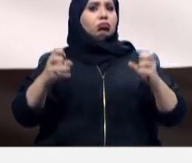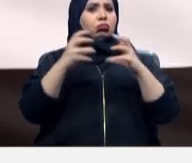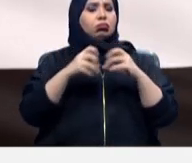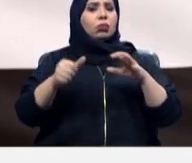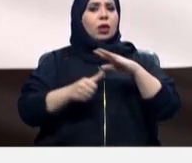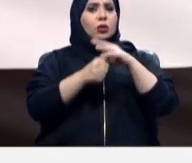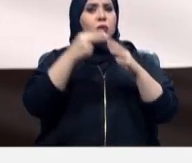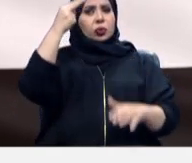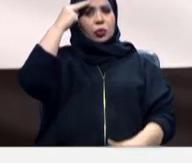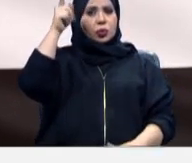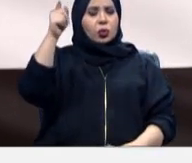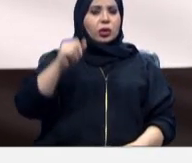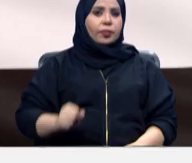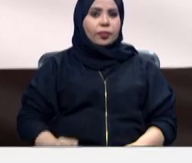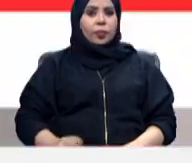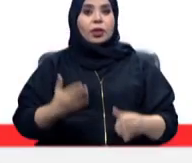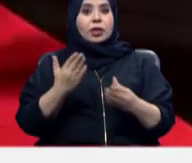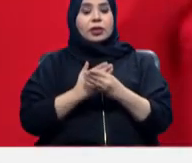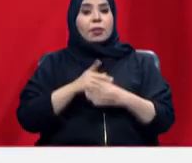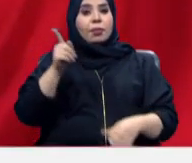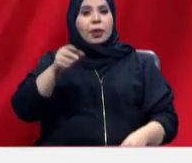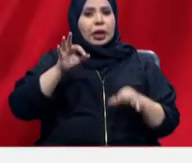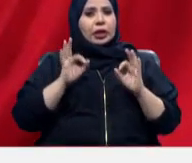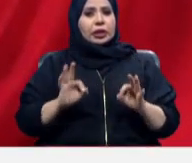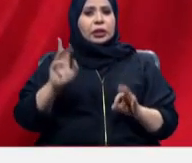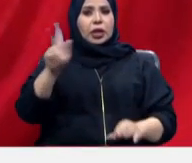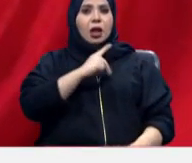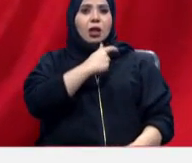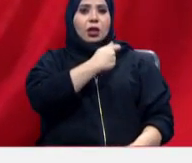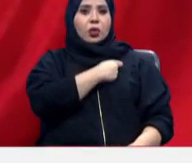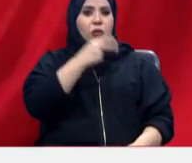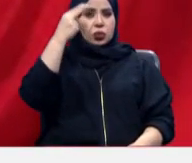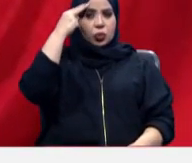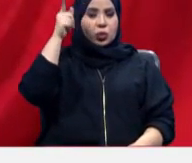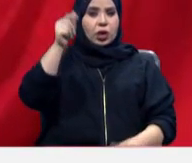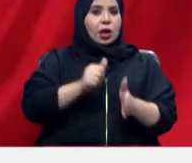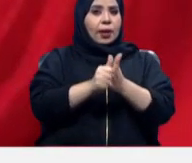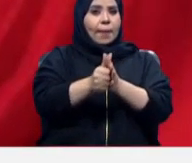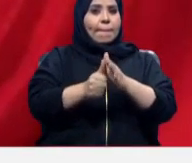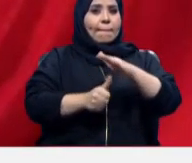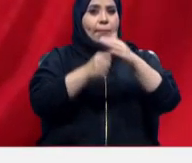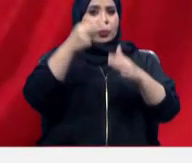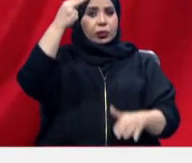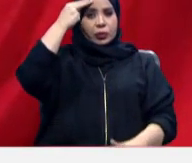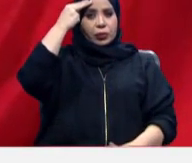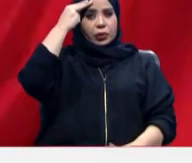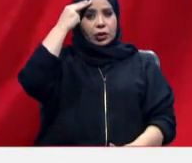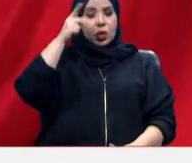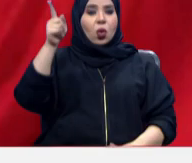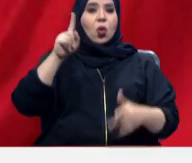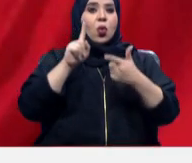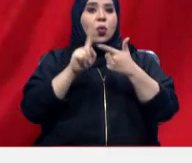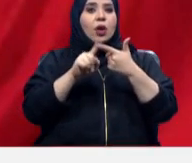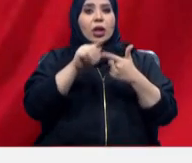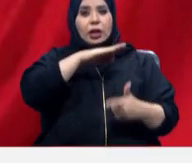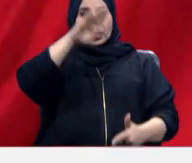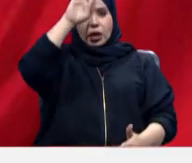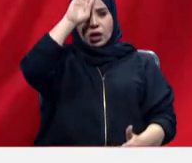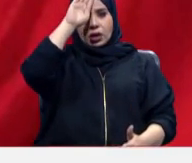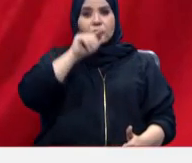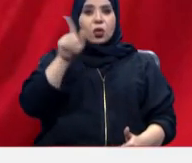الحرمين الشريفين. وبدورها أكدت دولة فلسطين أن السعودية بقيادة خادم الحرمين الشريفين وولي العهد